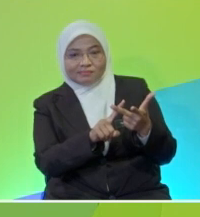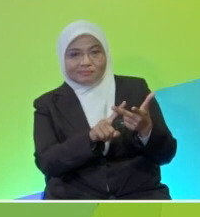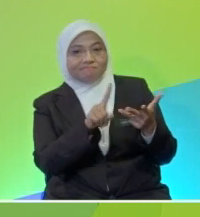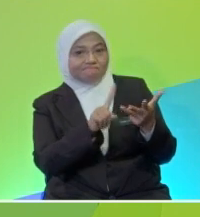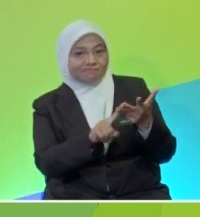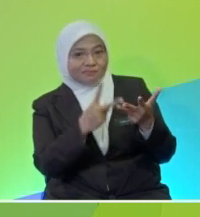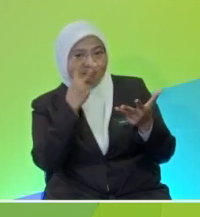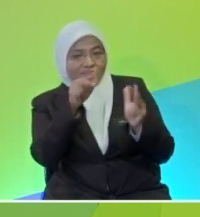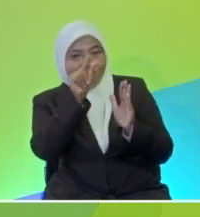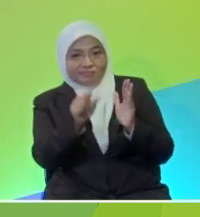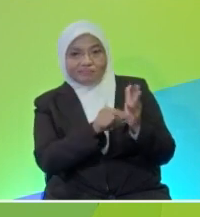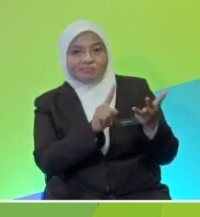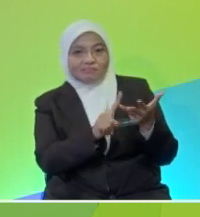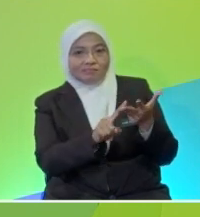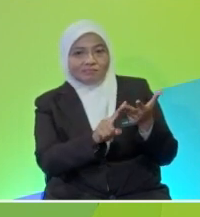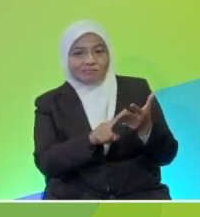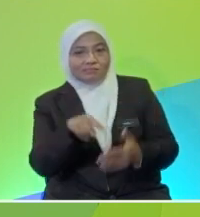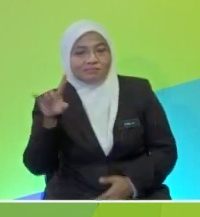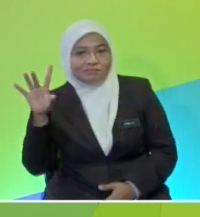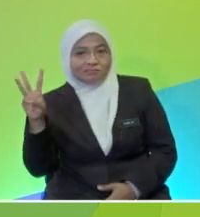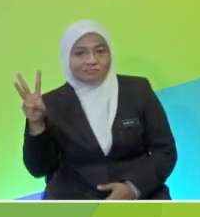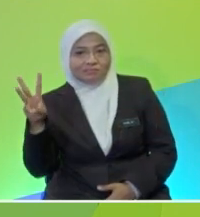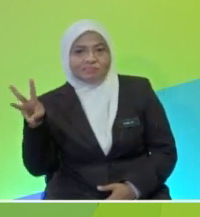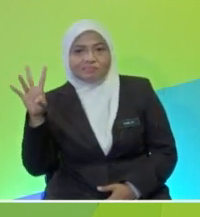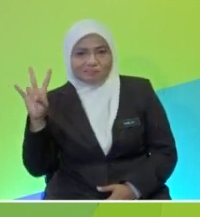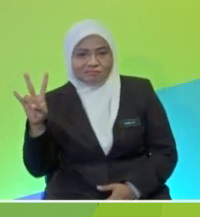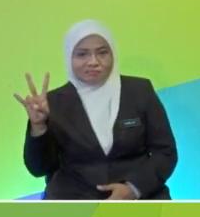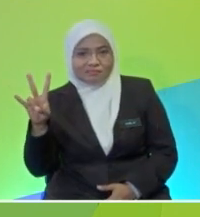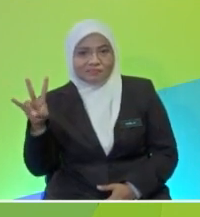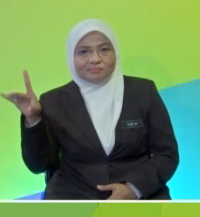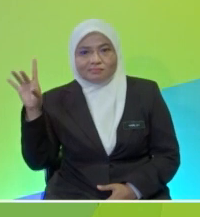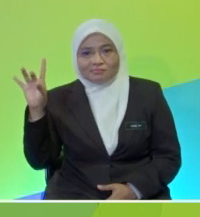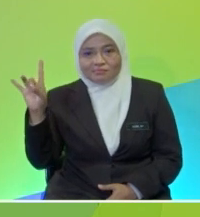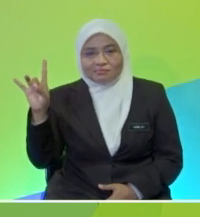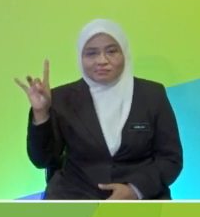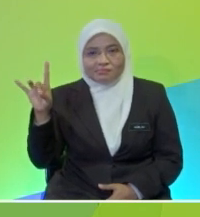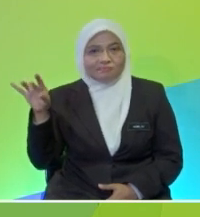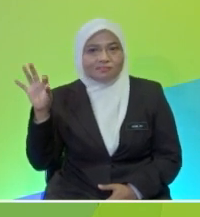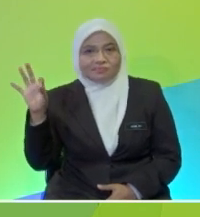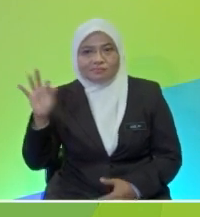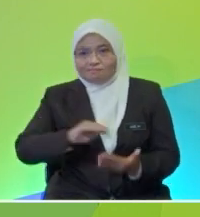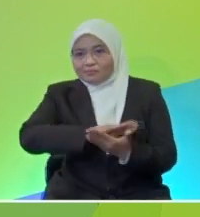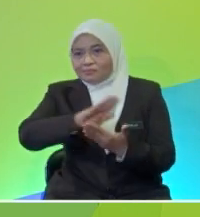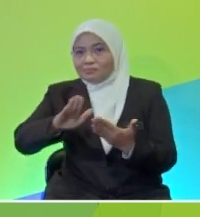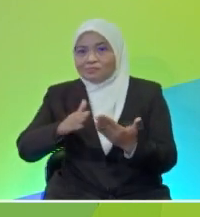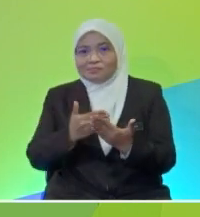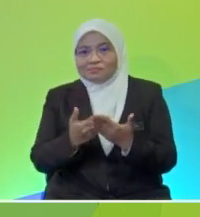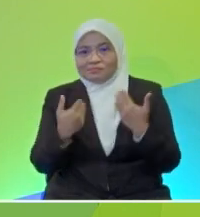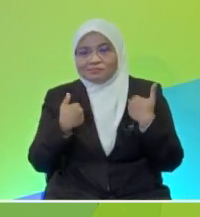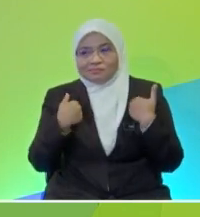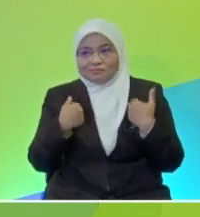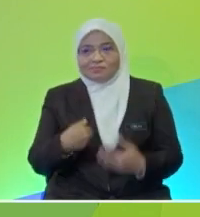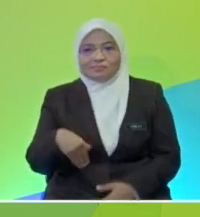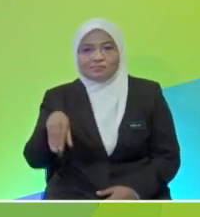lurus atau mempunyai pikiran Allah kita buat penentuan kelas pengukuran nanti lipat kita